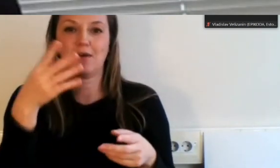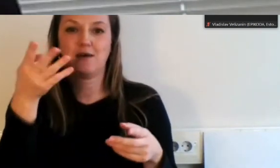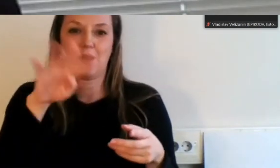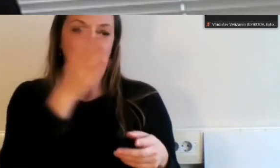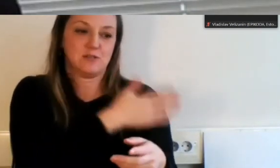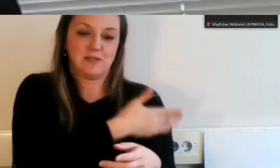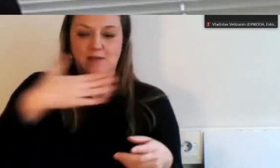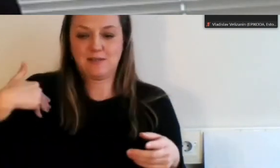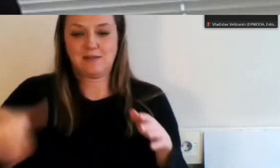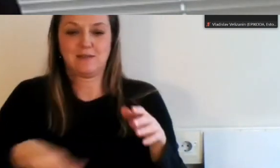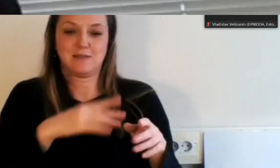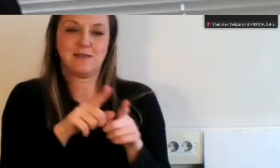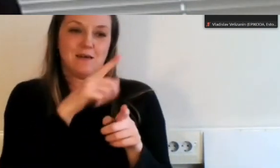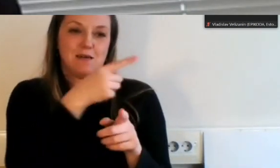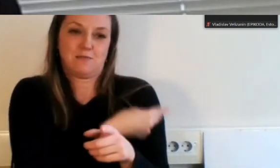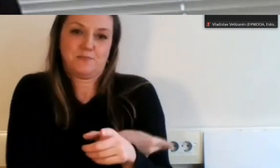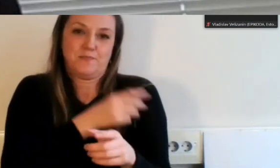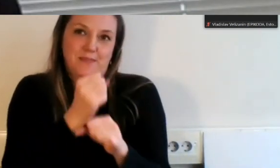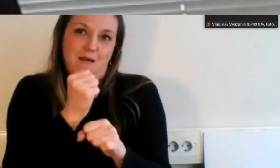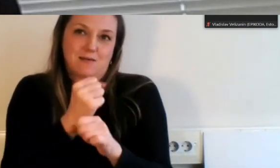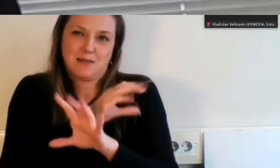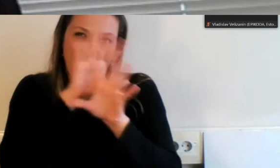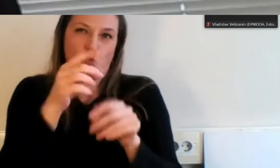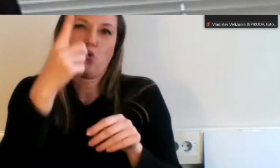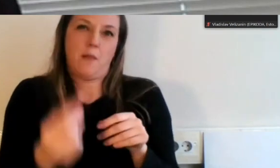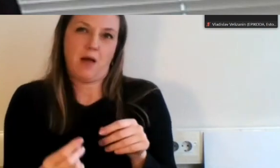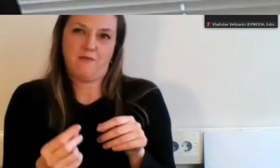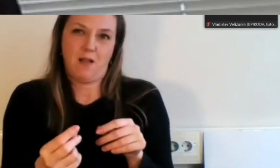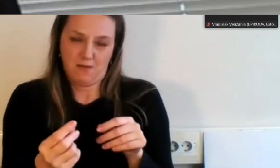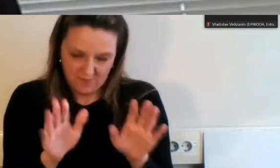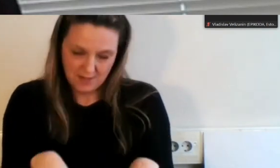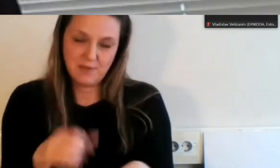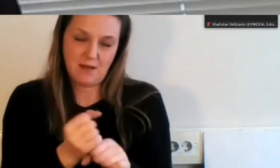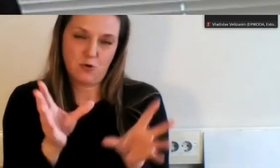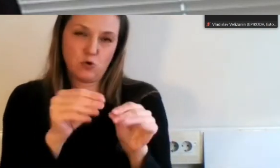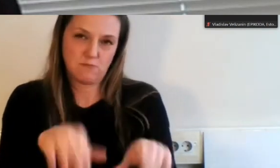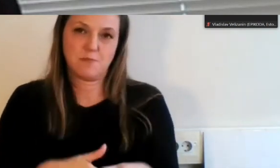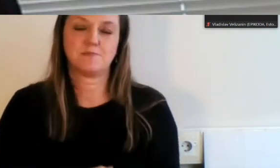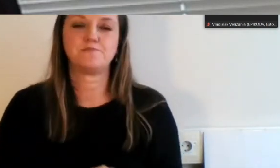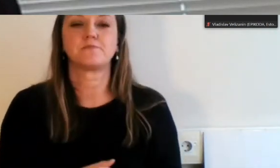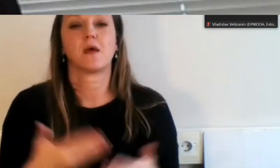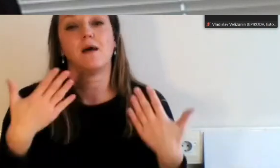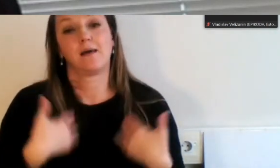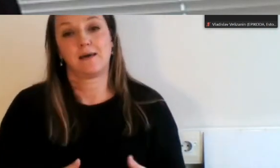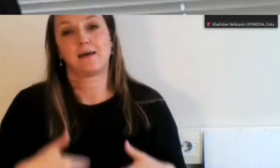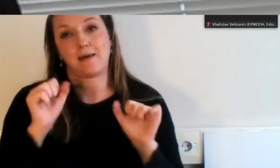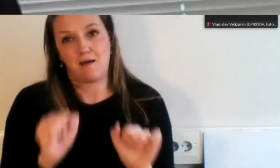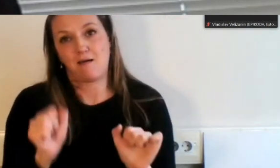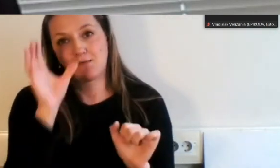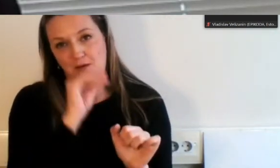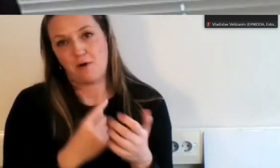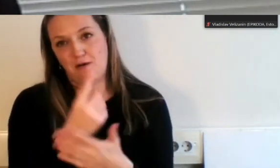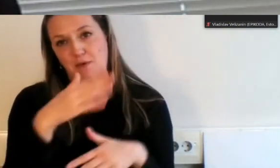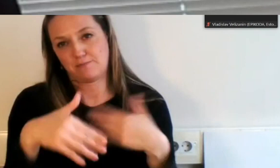pole veel jõudnud immuunsüsteem seda ära koristada, sellist surnud nii-öelda viirust PCR-test võib üles leida,